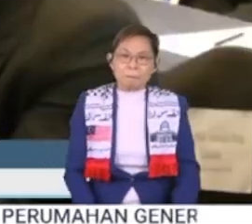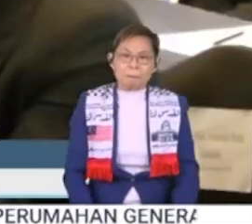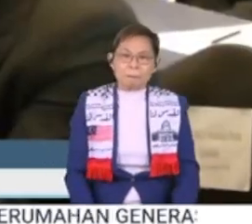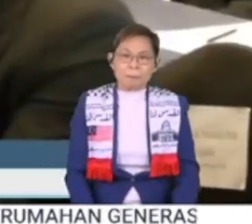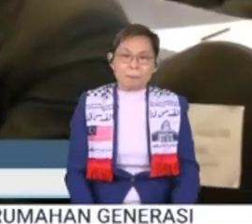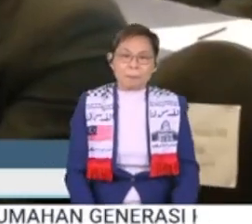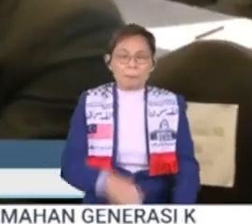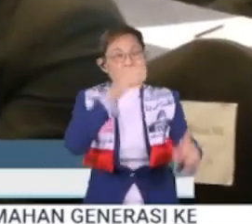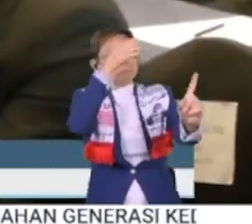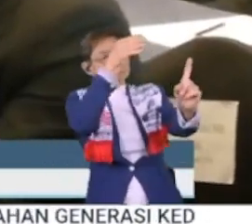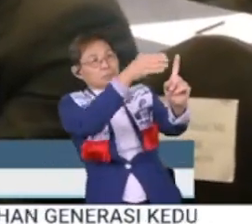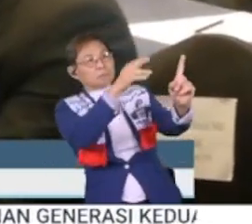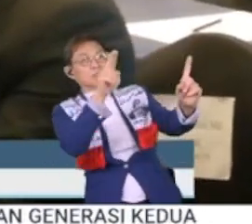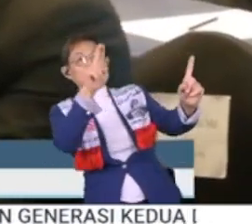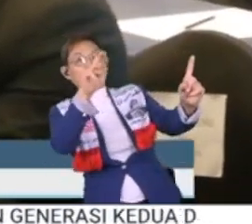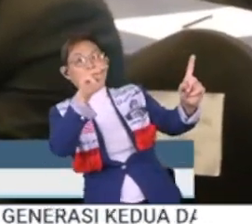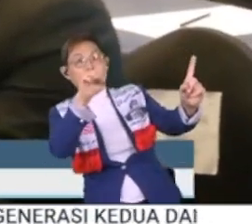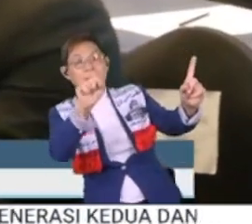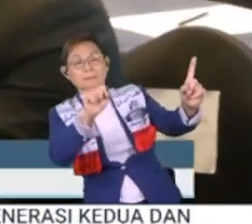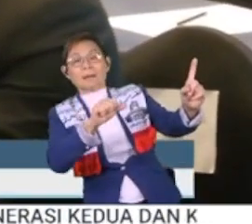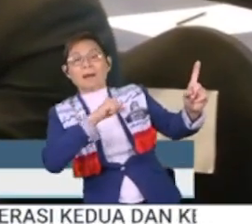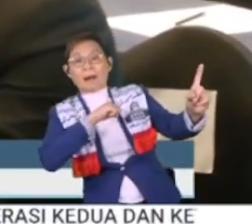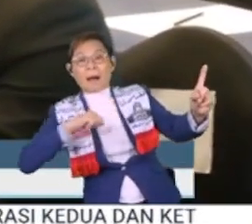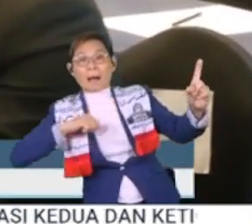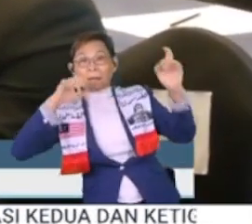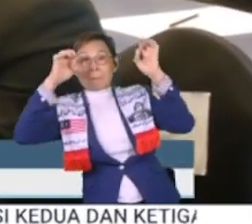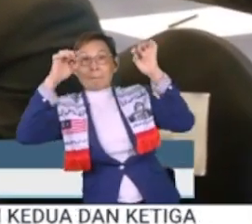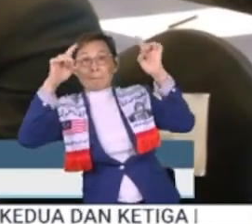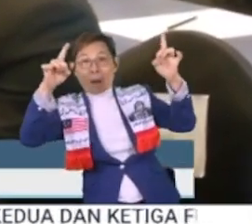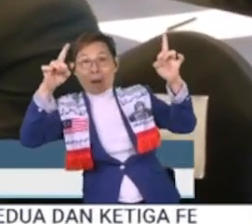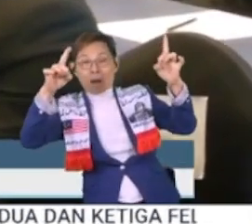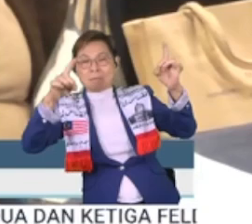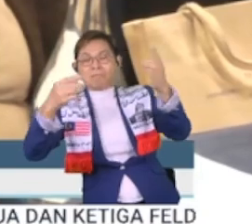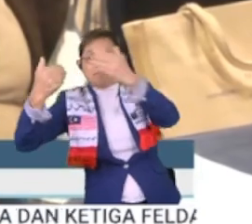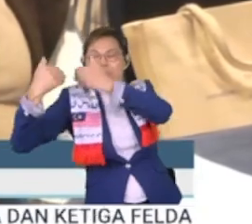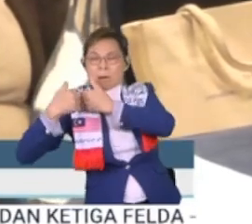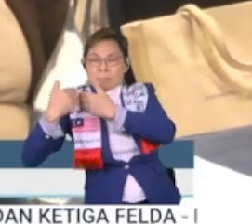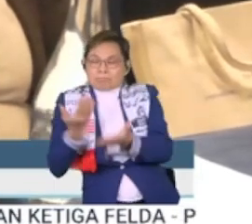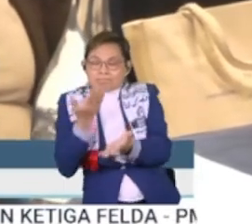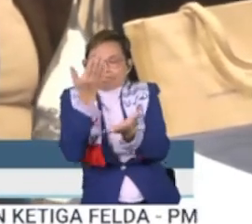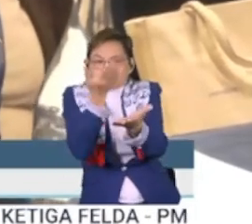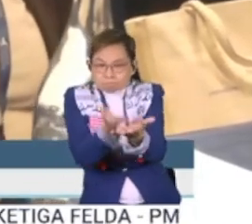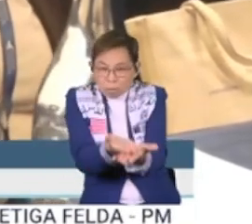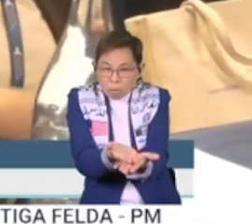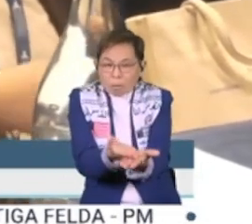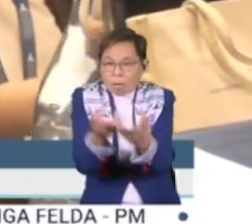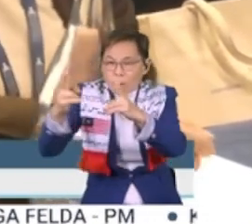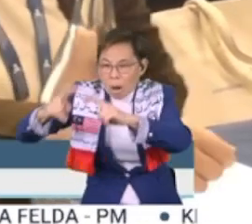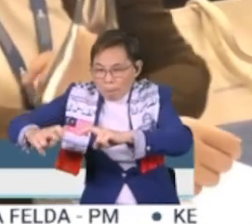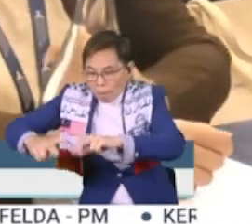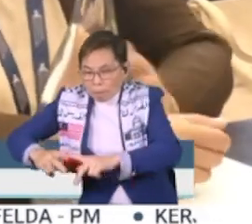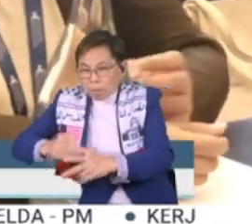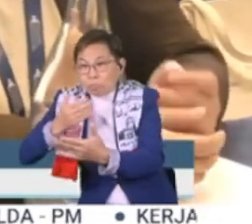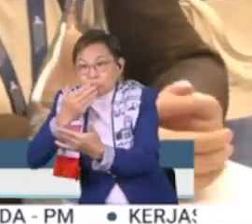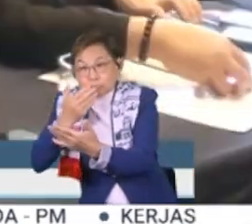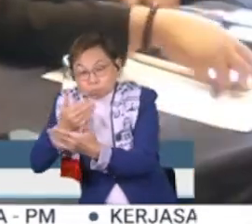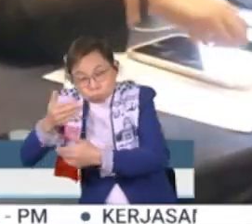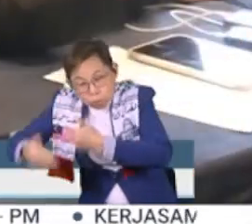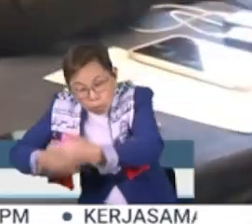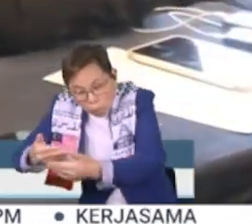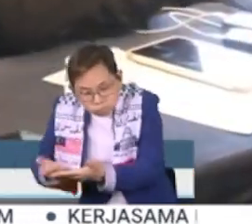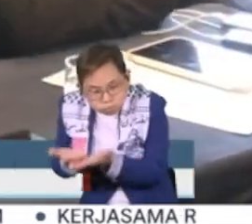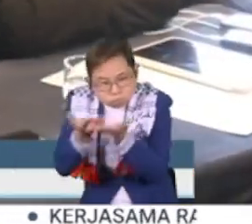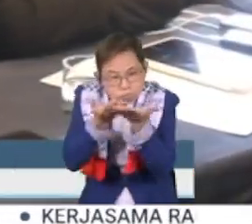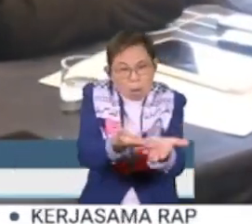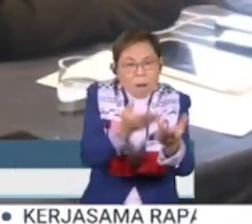kearah itu UMS selaku ahli akademik berperanan memberi saranan cadangan analisis yang konkret dan kritikal